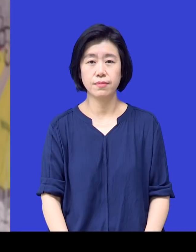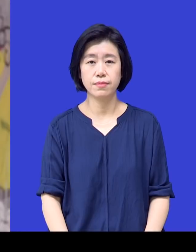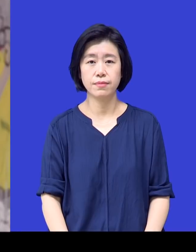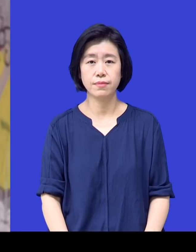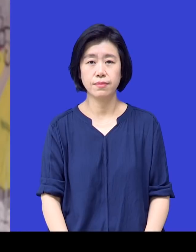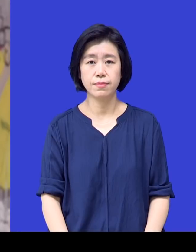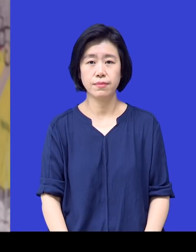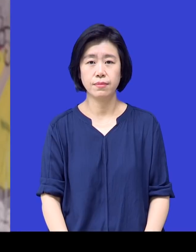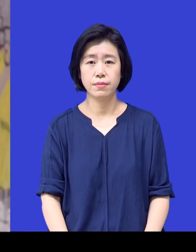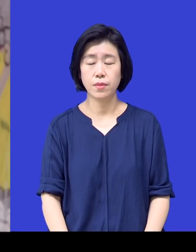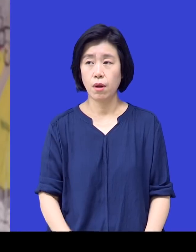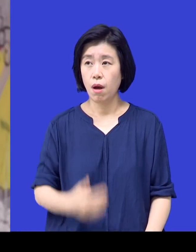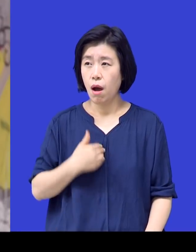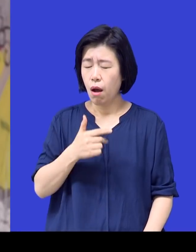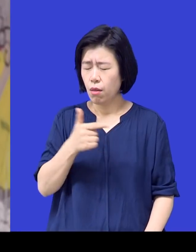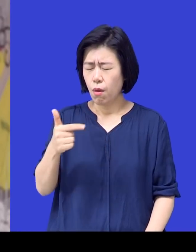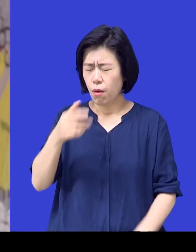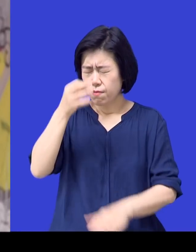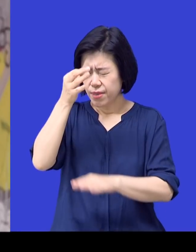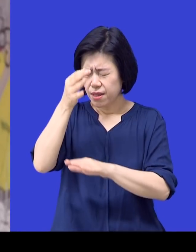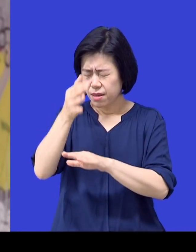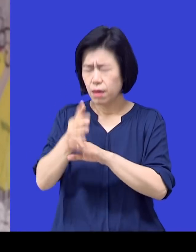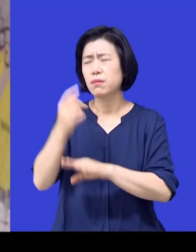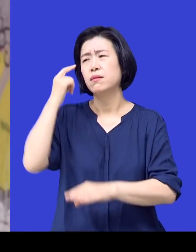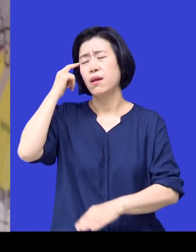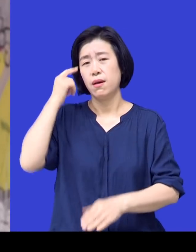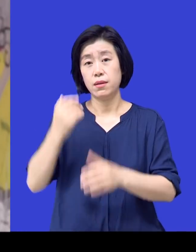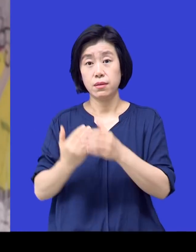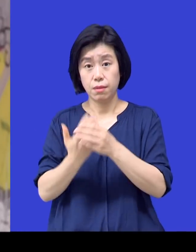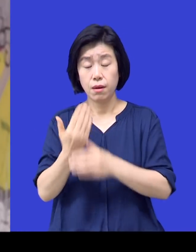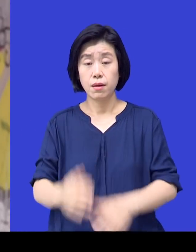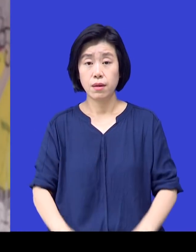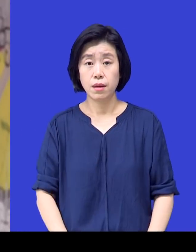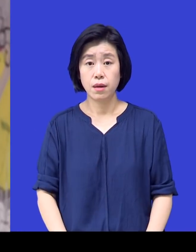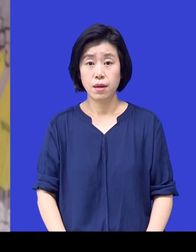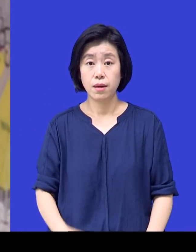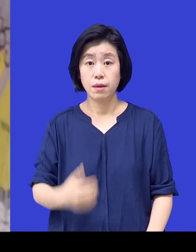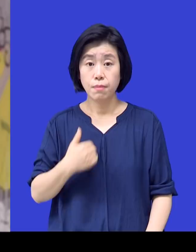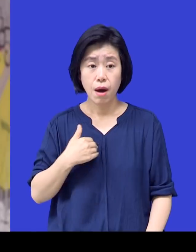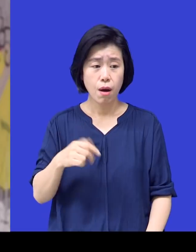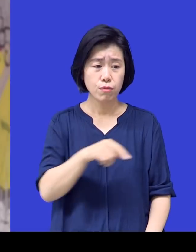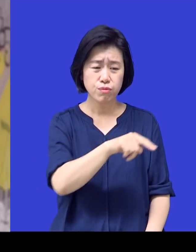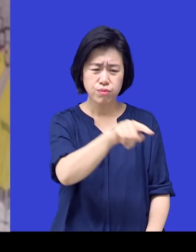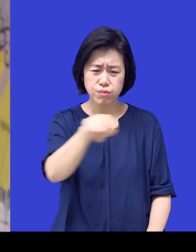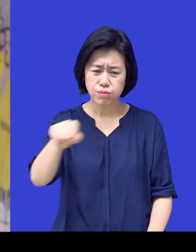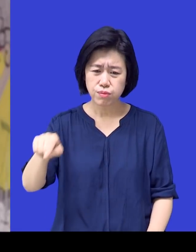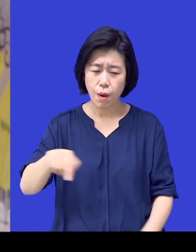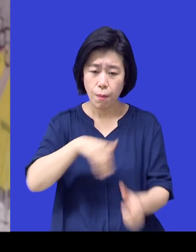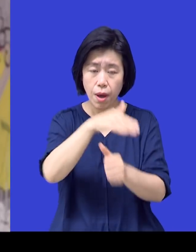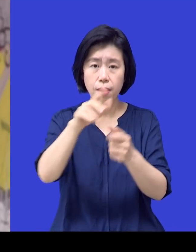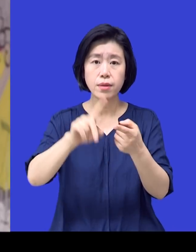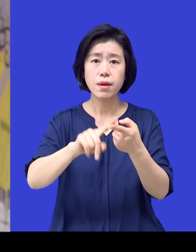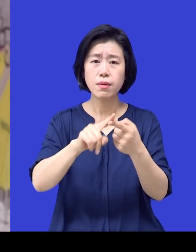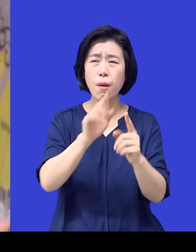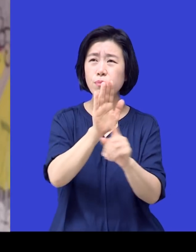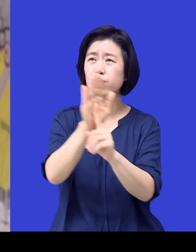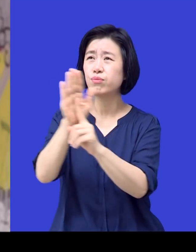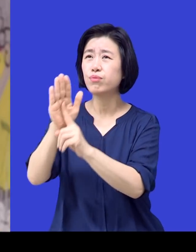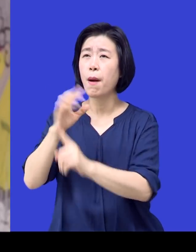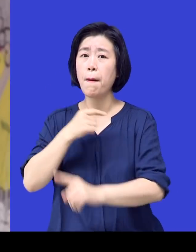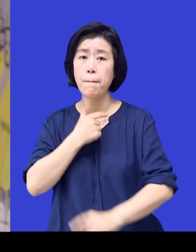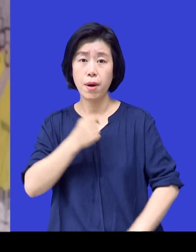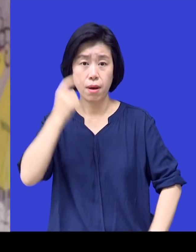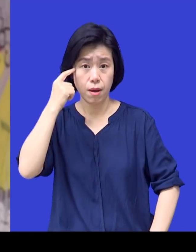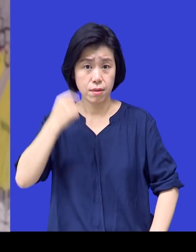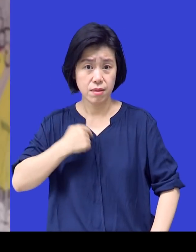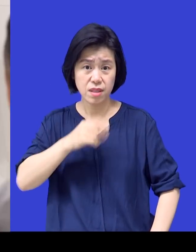너무 미안했어요. 저의 그 아무리 알려야 되겠다는 그 마음이 강했지만 제가 그런 눈으로